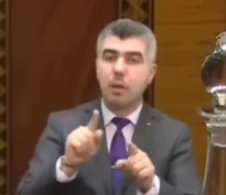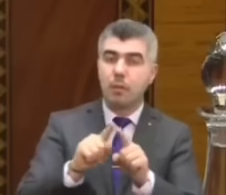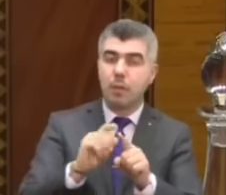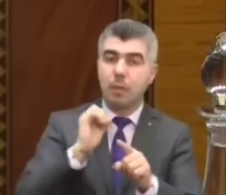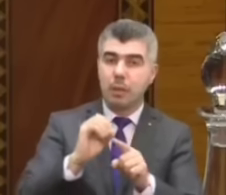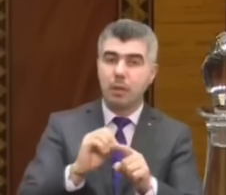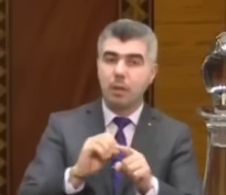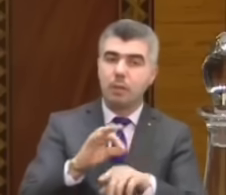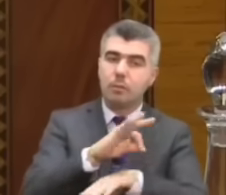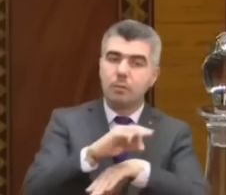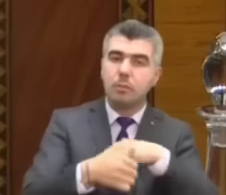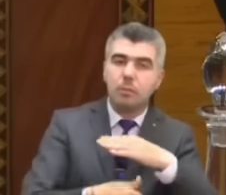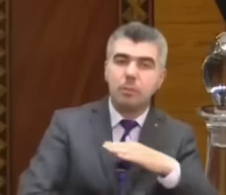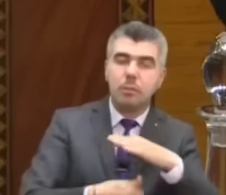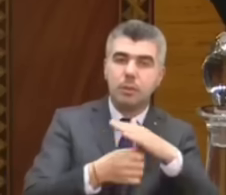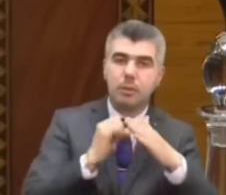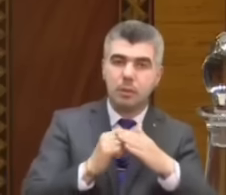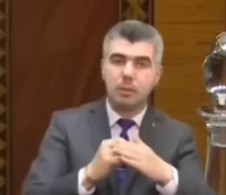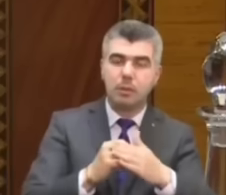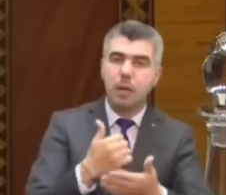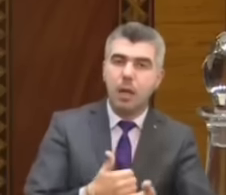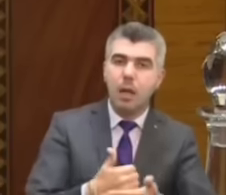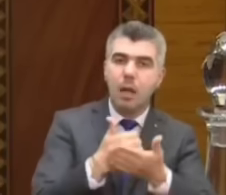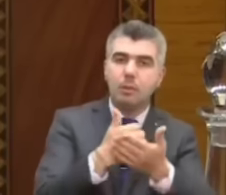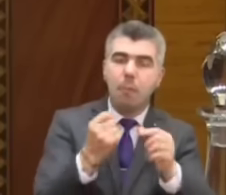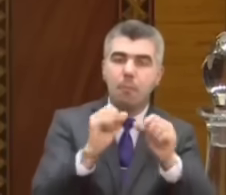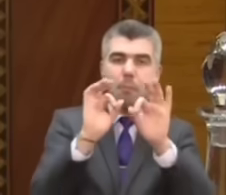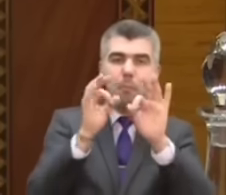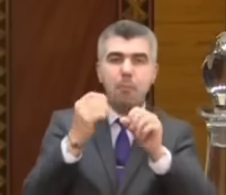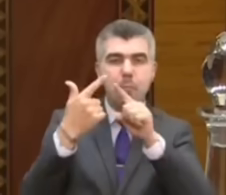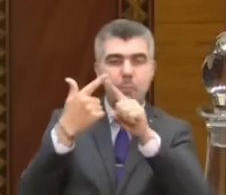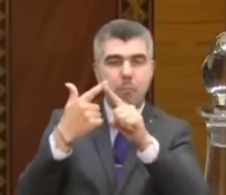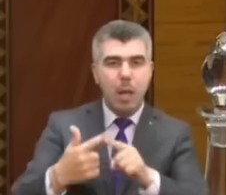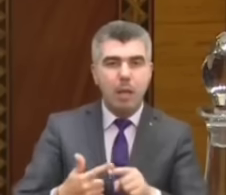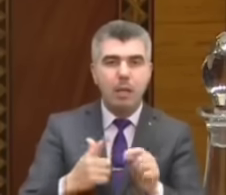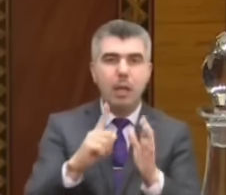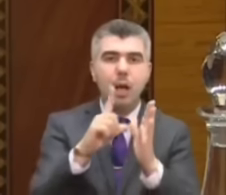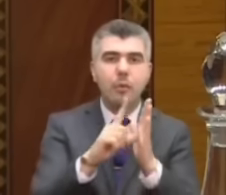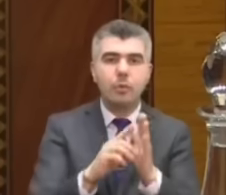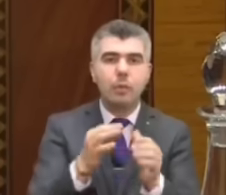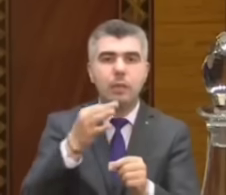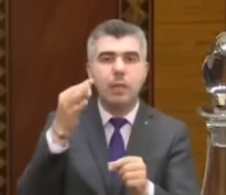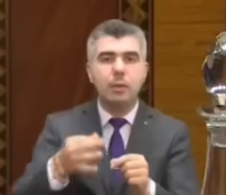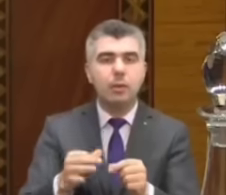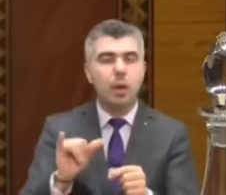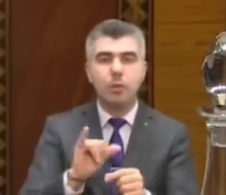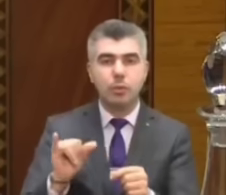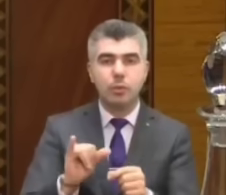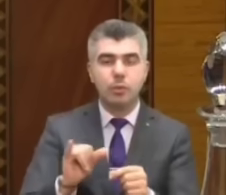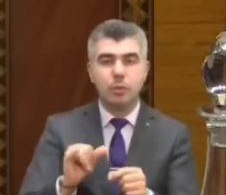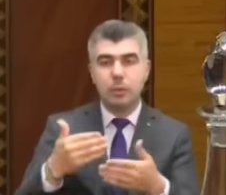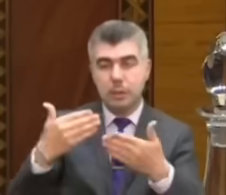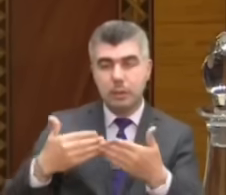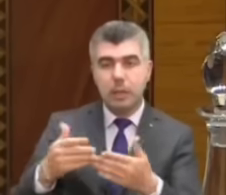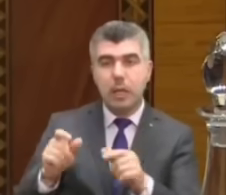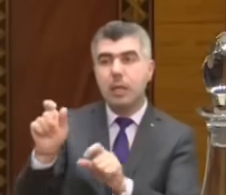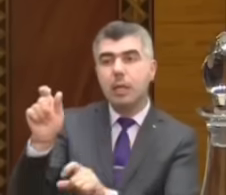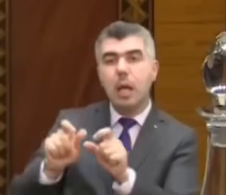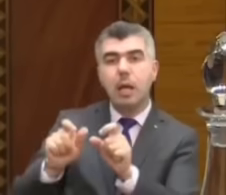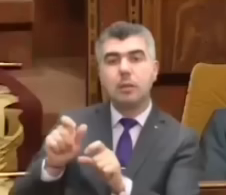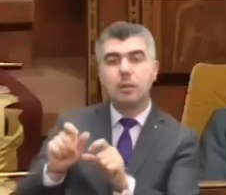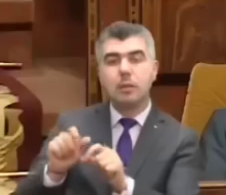الوكاله، تعطات الامكانيات الماليه، تعطات الامكانيات التشريعيه. النتيجه شنو هي؟ هي المعاناه تاع المواطنات والمواطنين في